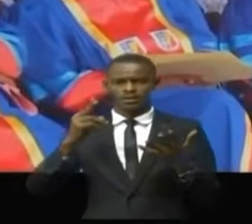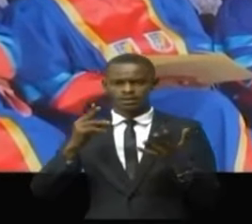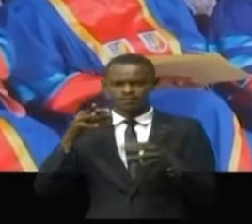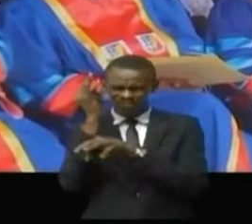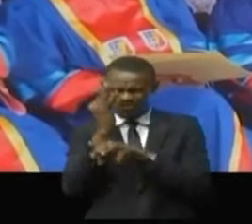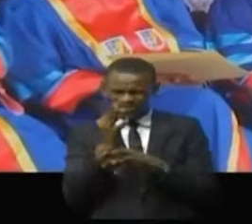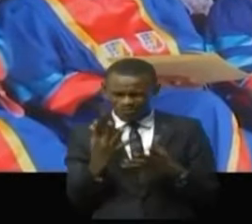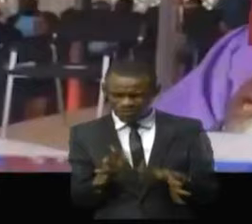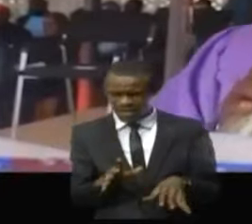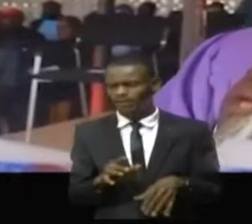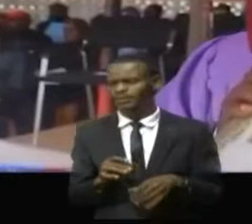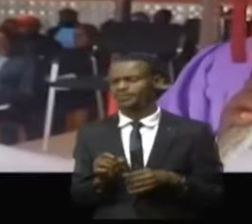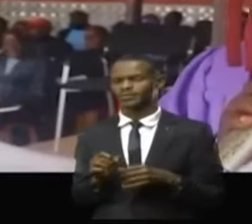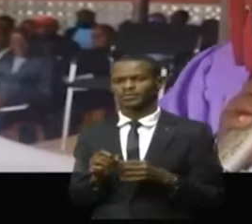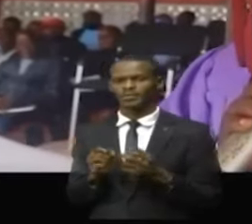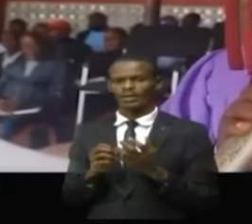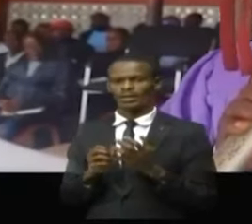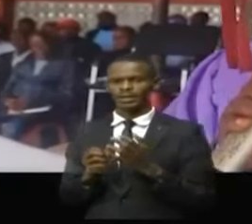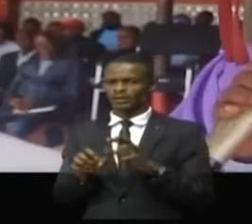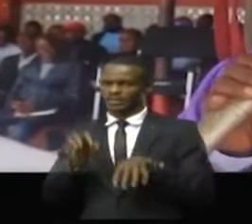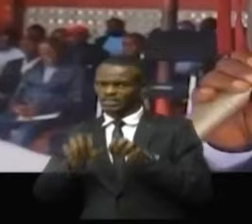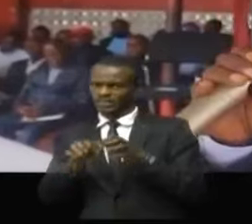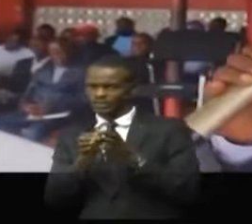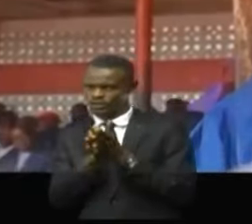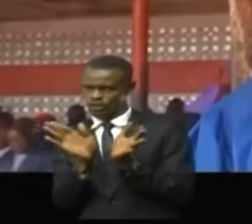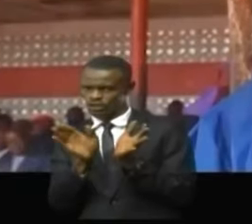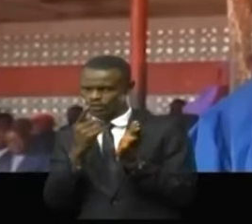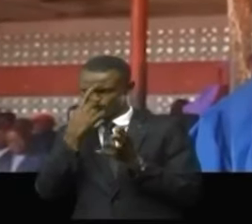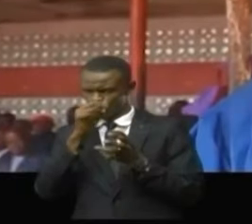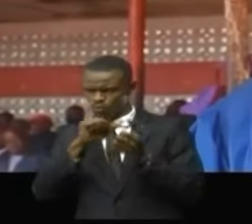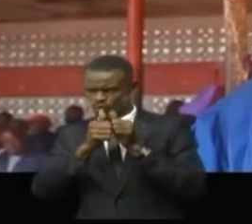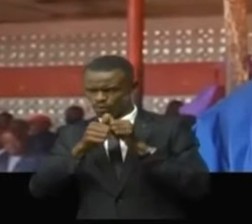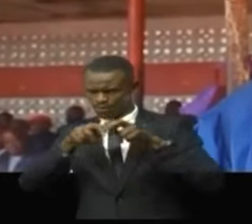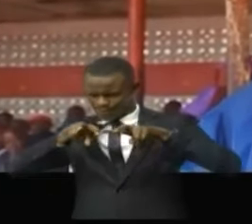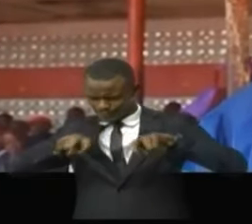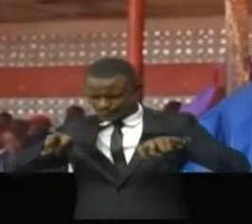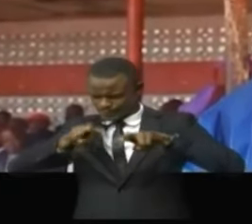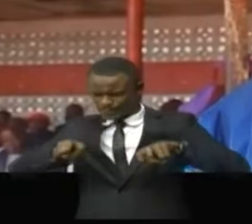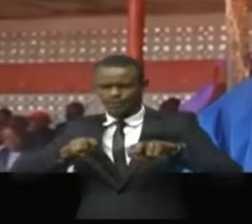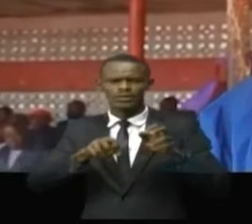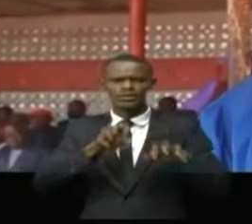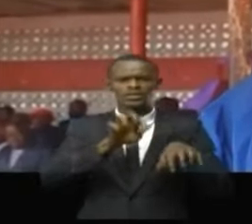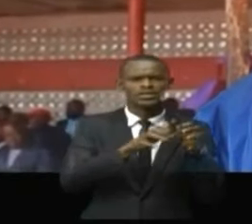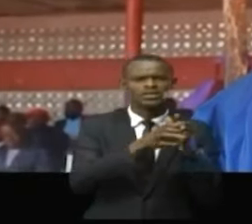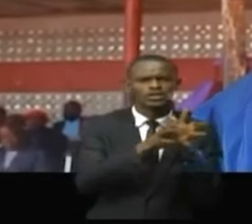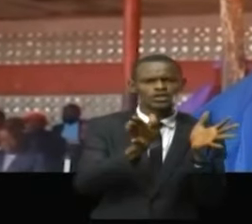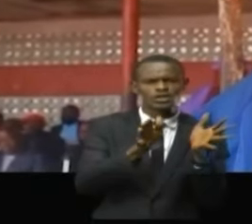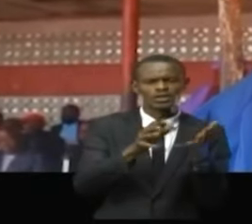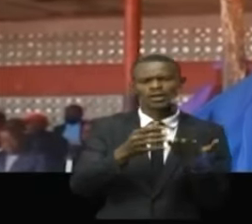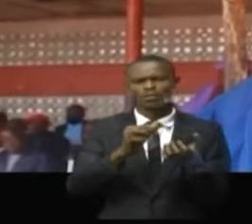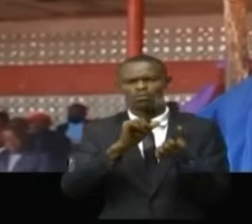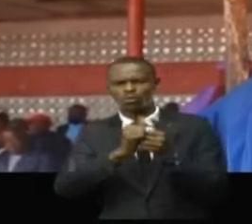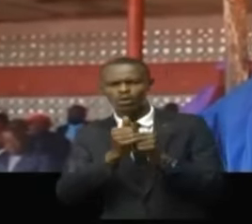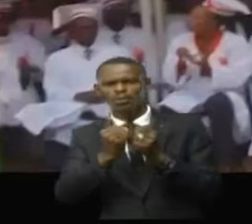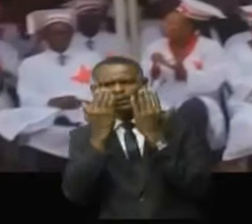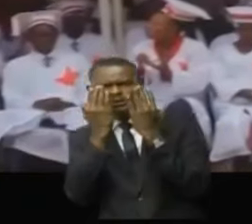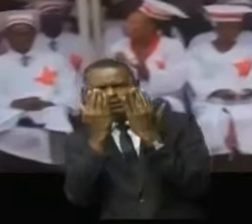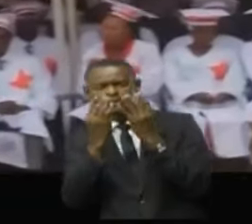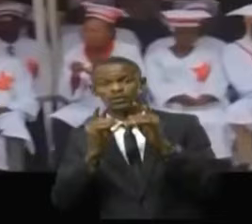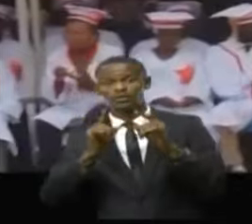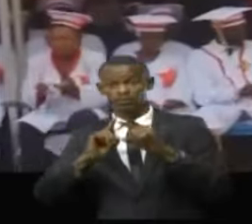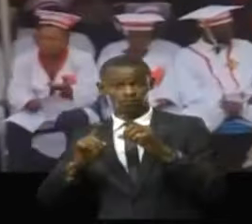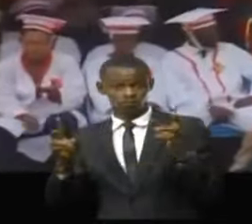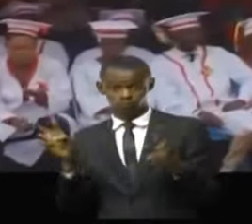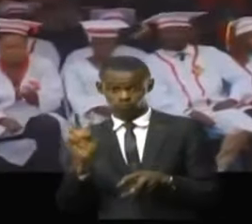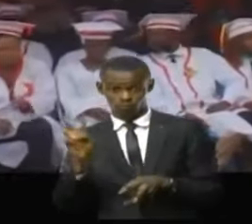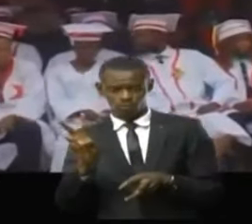la recherche, les chefs des travaux Sylvestre Kulungana, et du secrétaire général académique, le professeur ordinaire Valentin Kassela, qui a indiqué